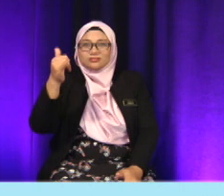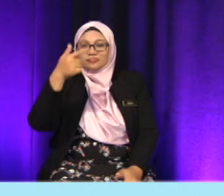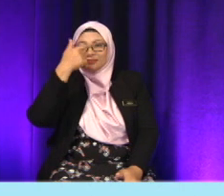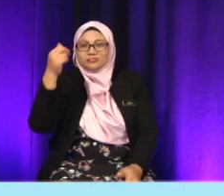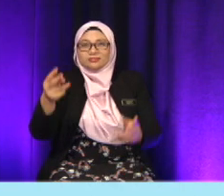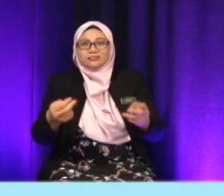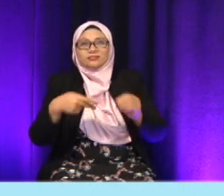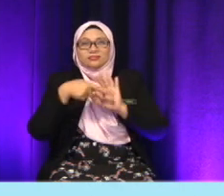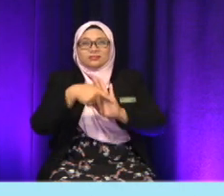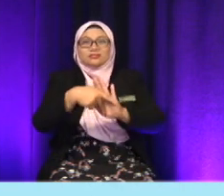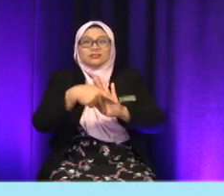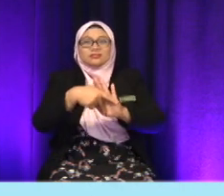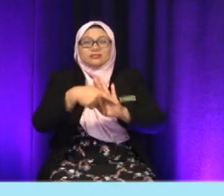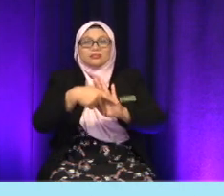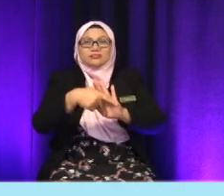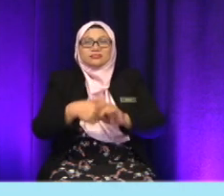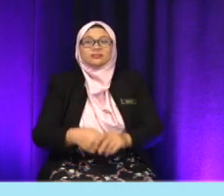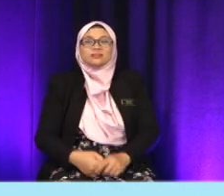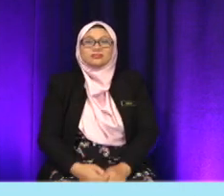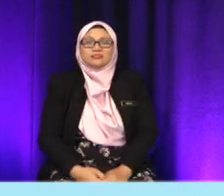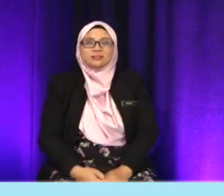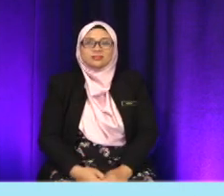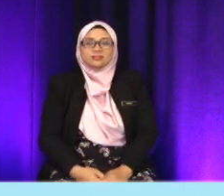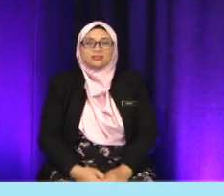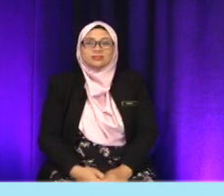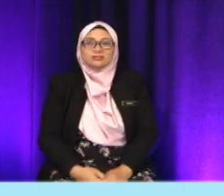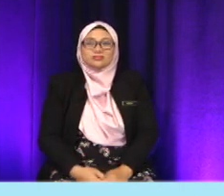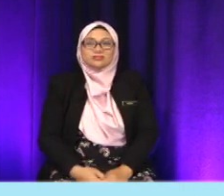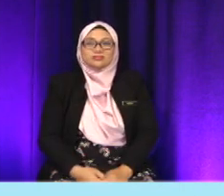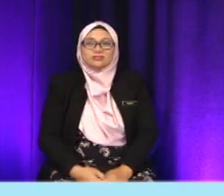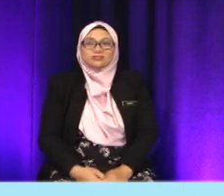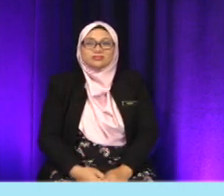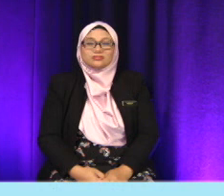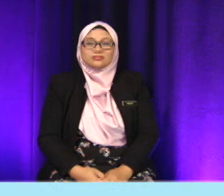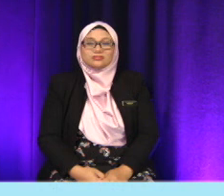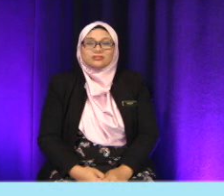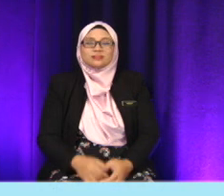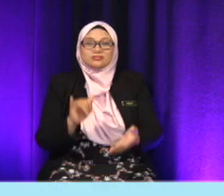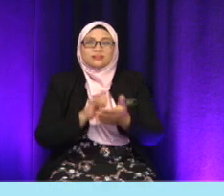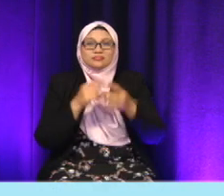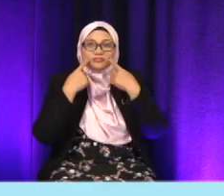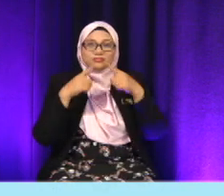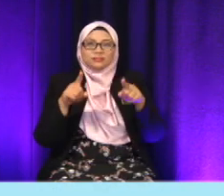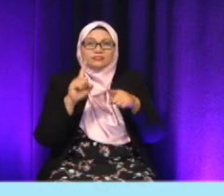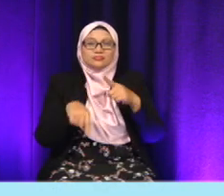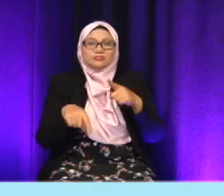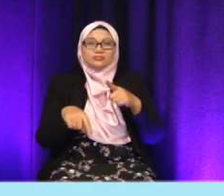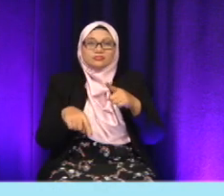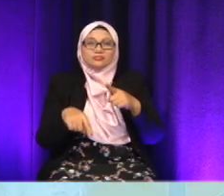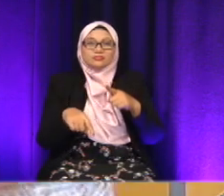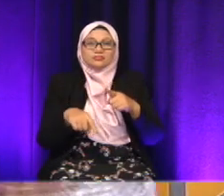yaitu sistem doa purate Oke so itu Japan deh tapi Oke